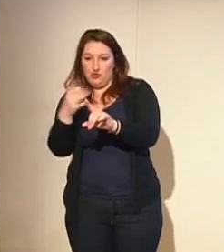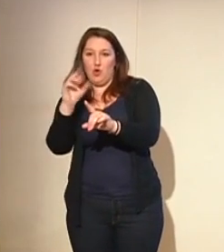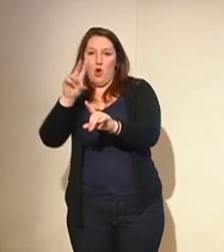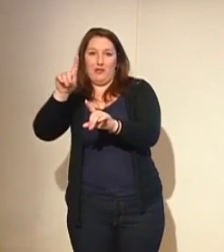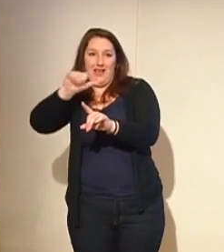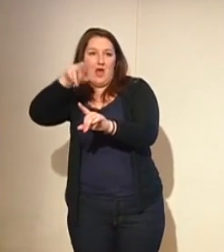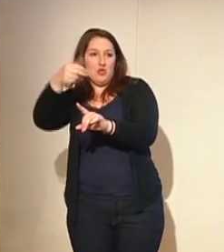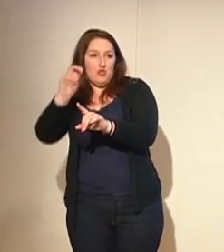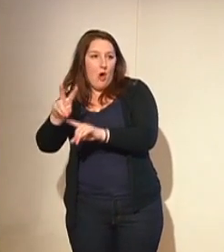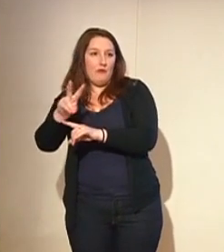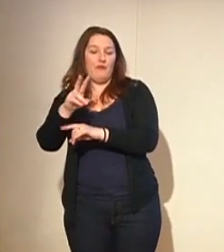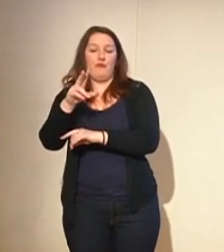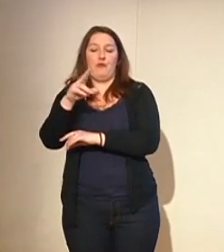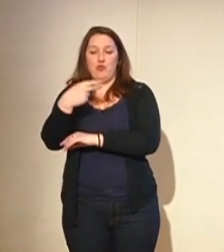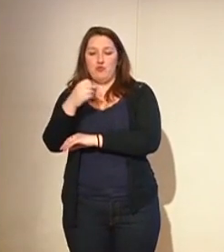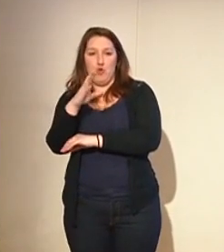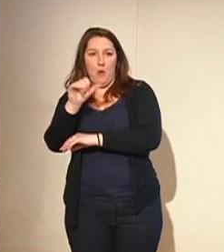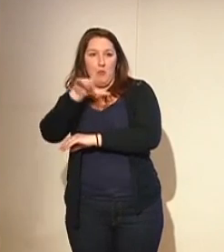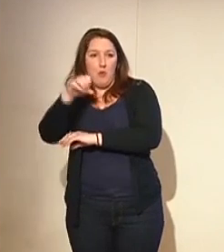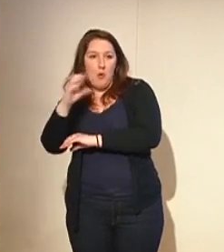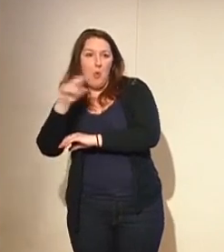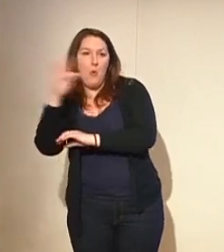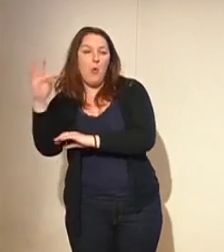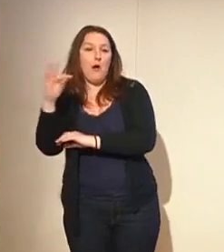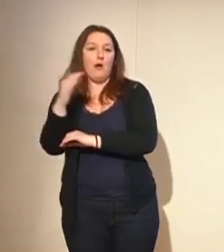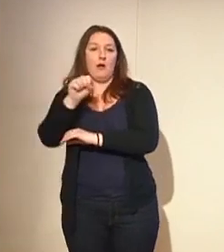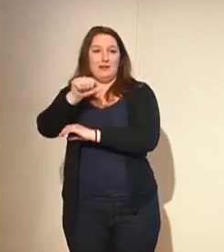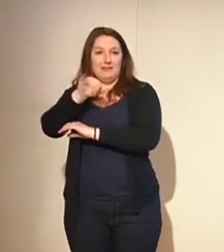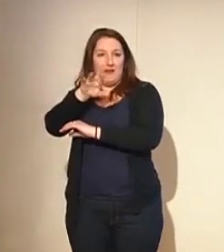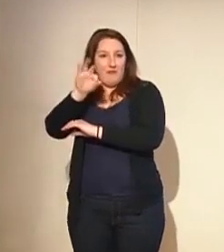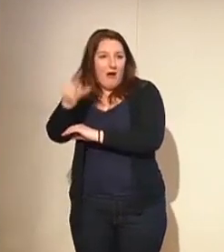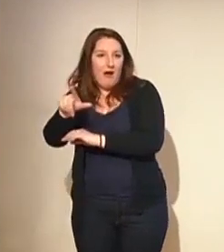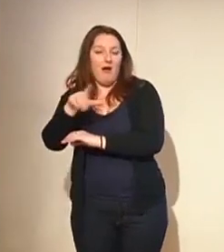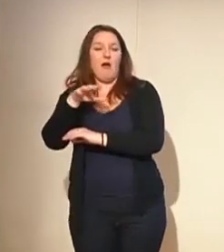jordanovivier noblecour j sa